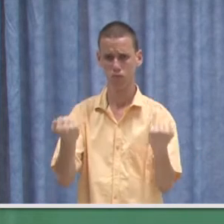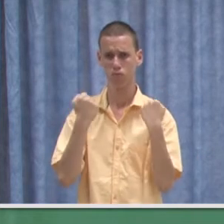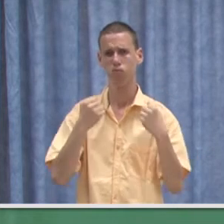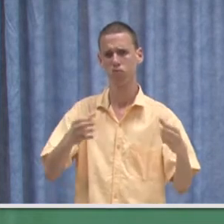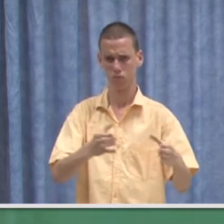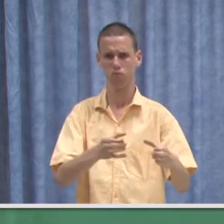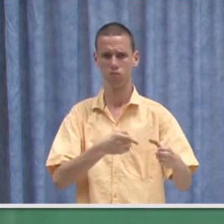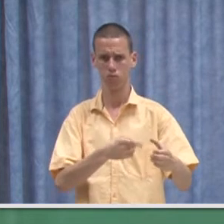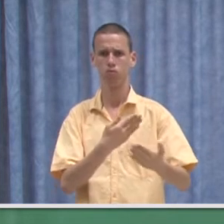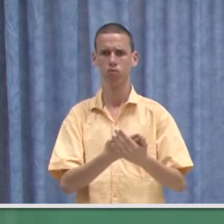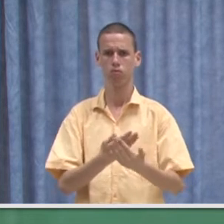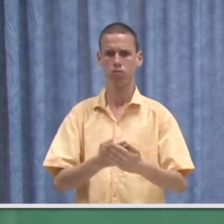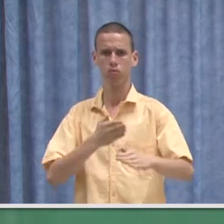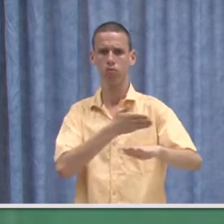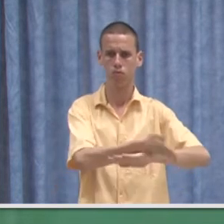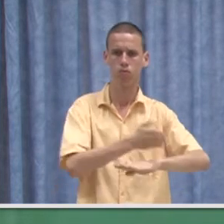individuelle.